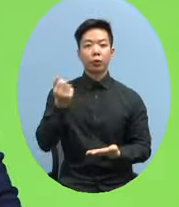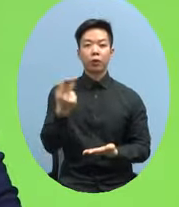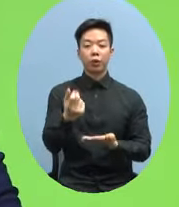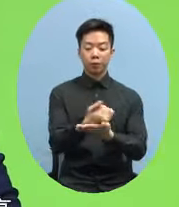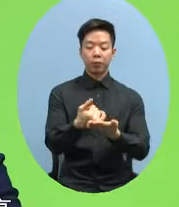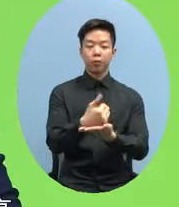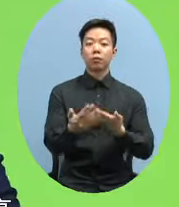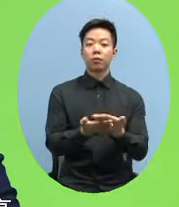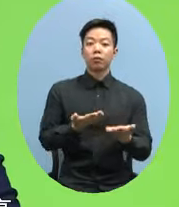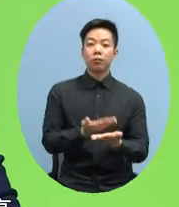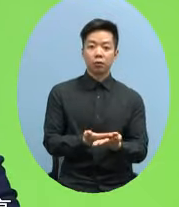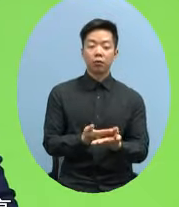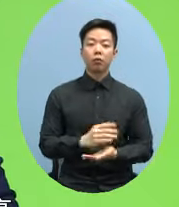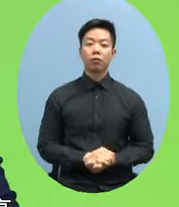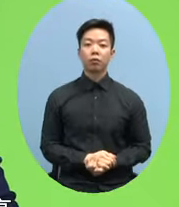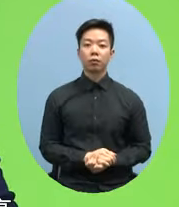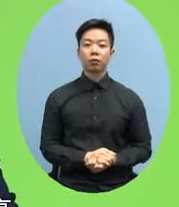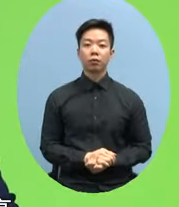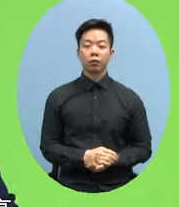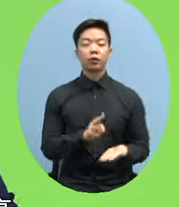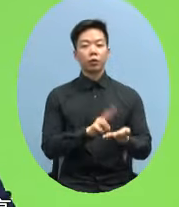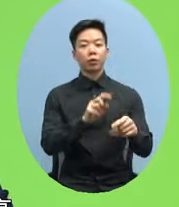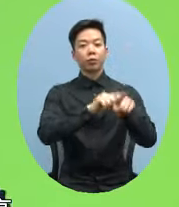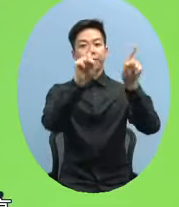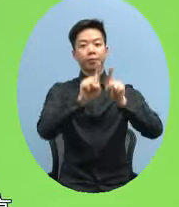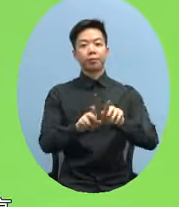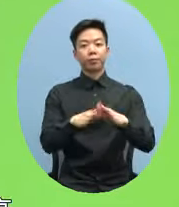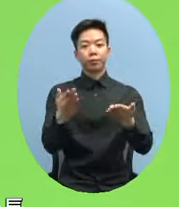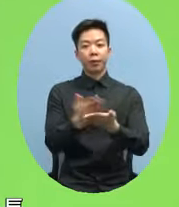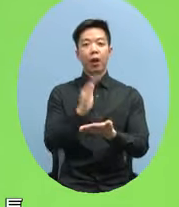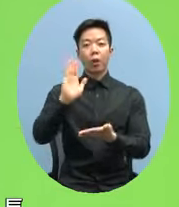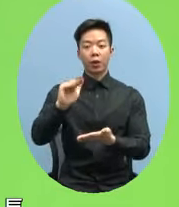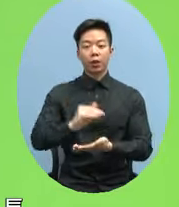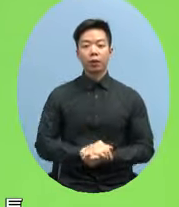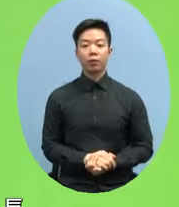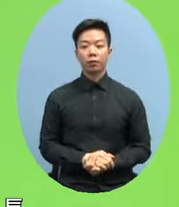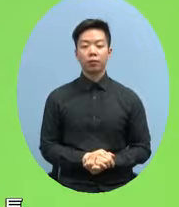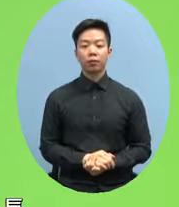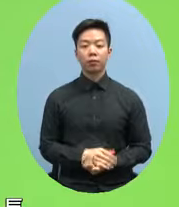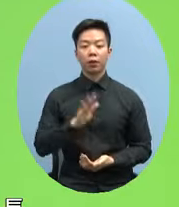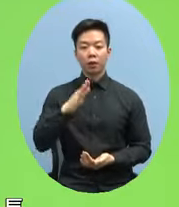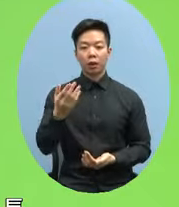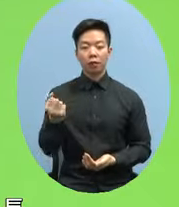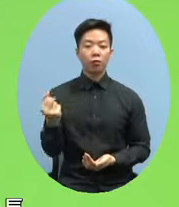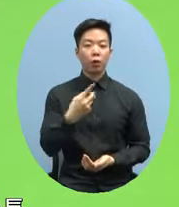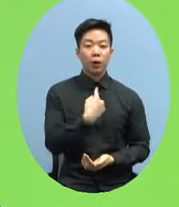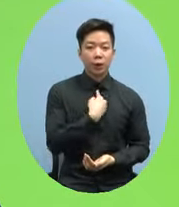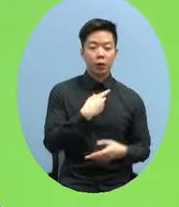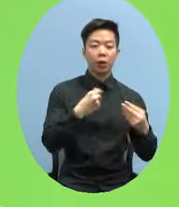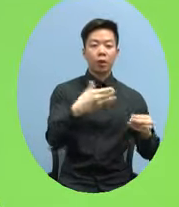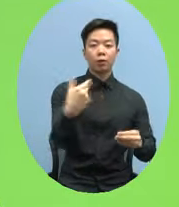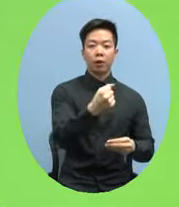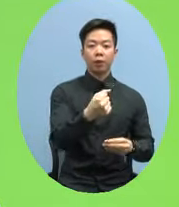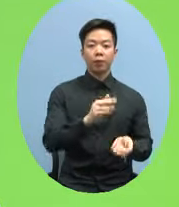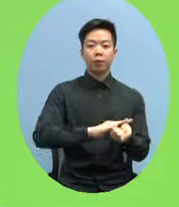過，是應該可以開考的成數是非常之高的。但我再要求教育局局長加強一